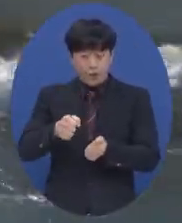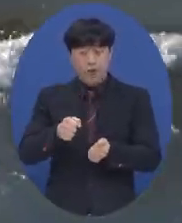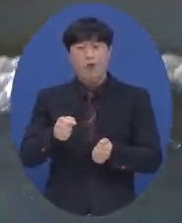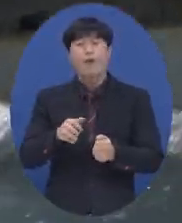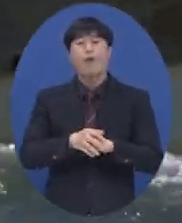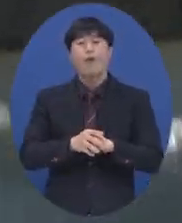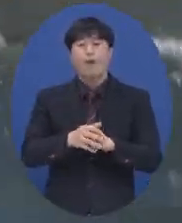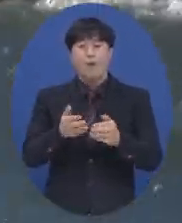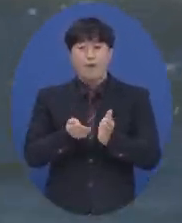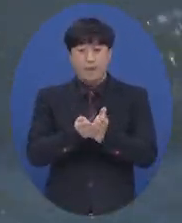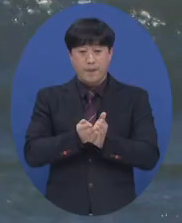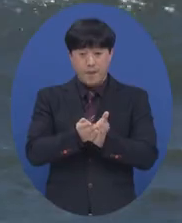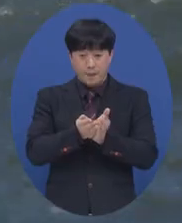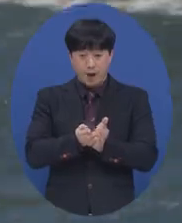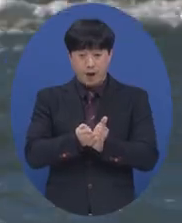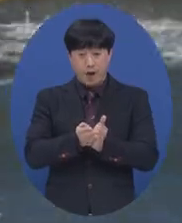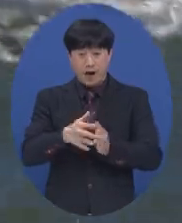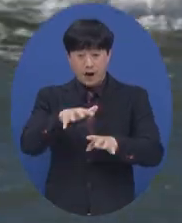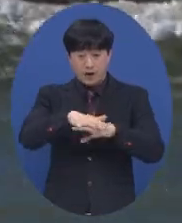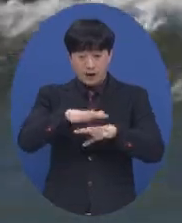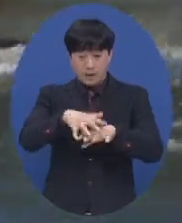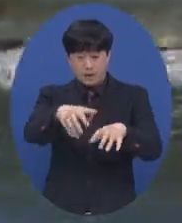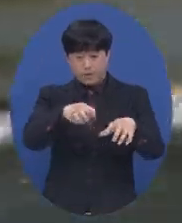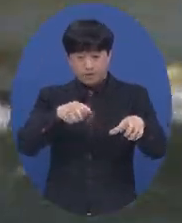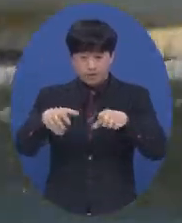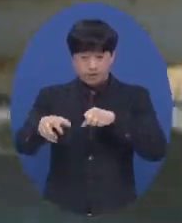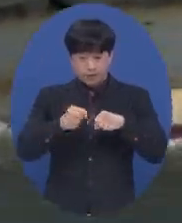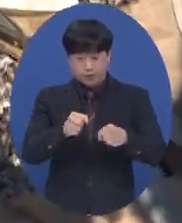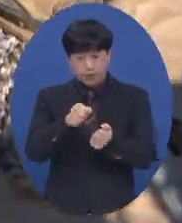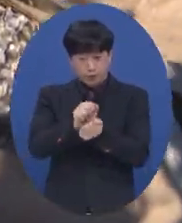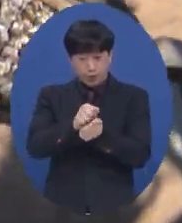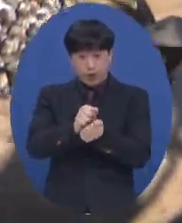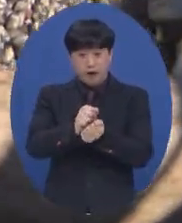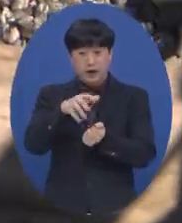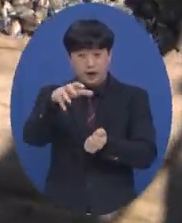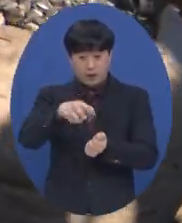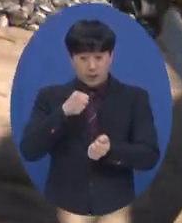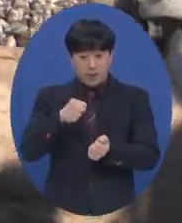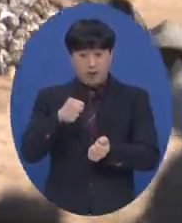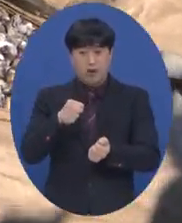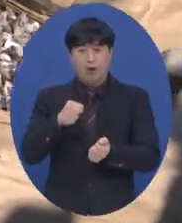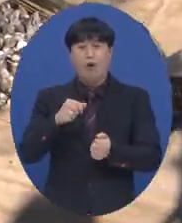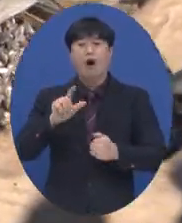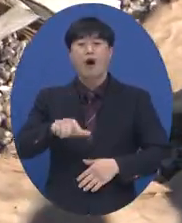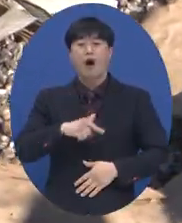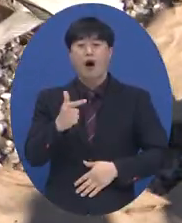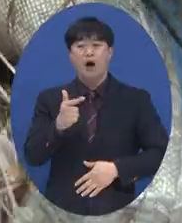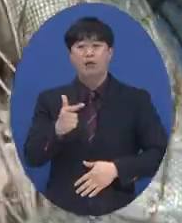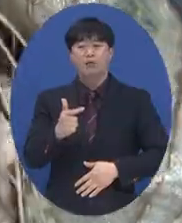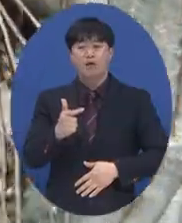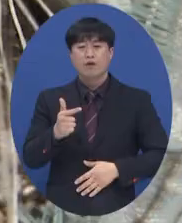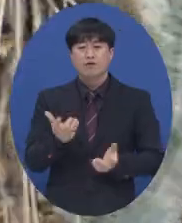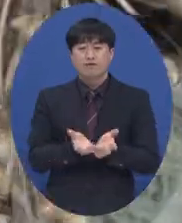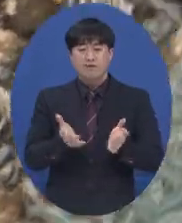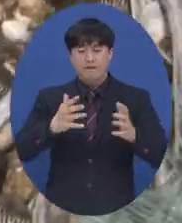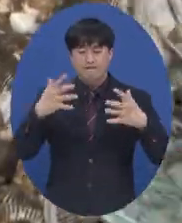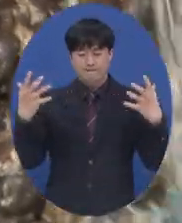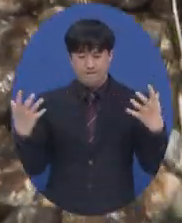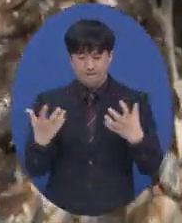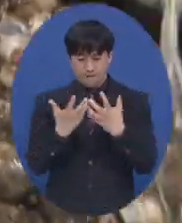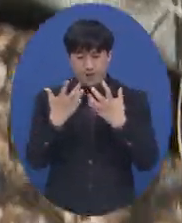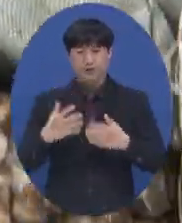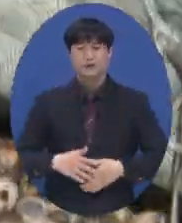한창입니다. 그물을 끌어올려 새꼬막을 채취하는 겁니다. 이렇게 잡은 게 오늘 하루에만